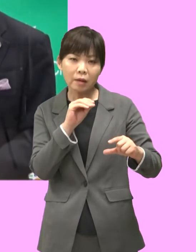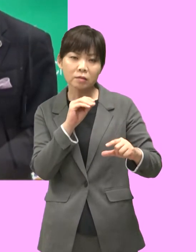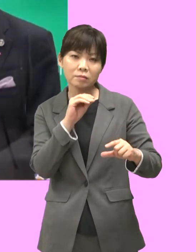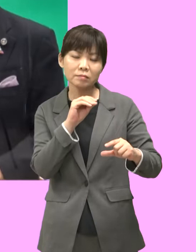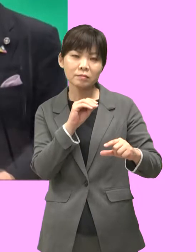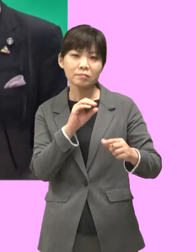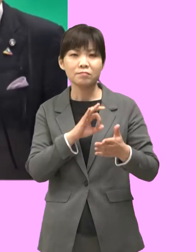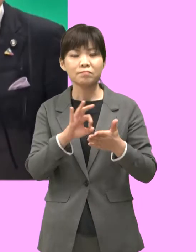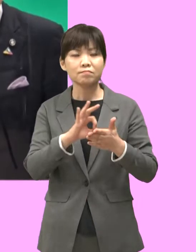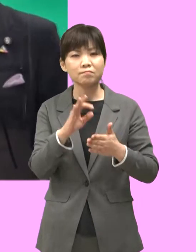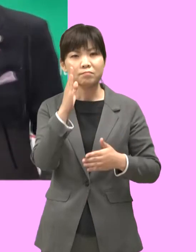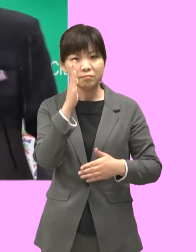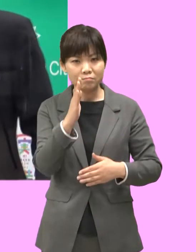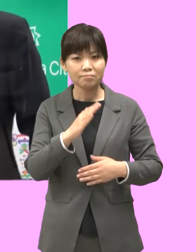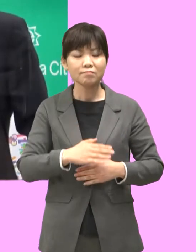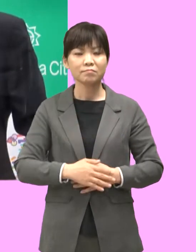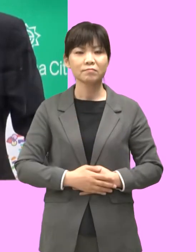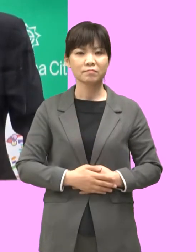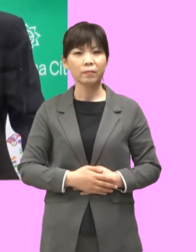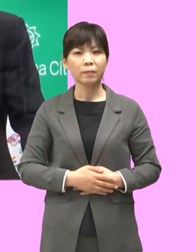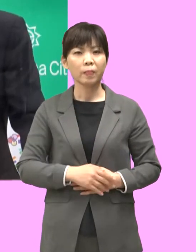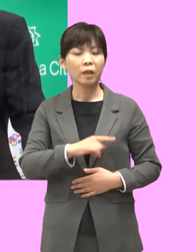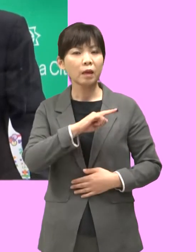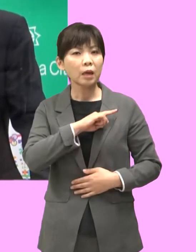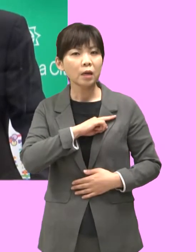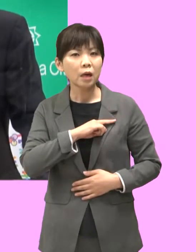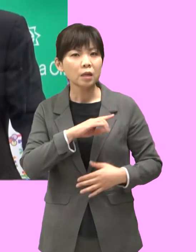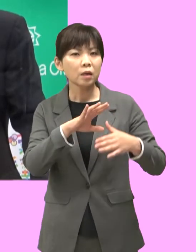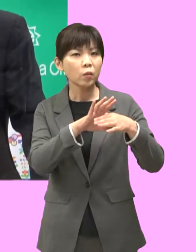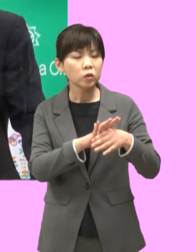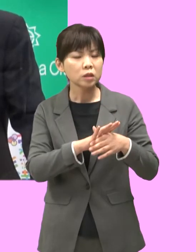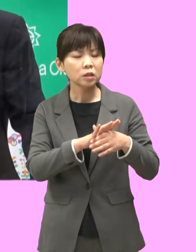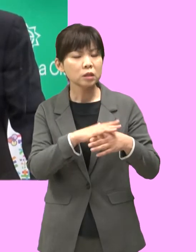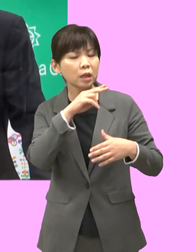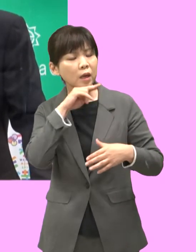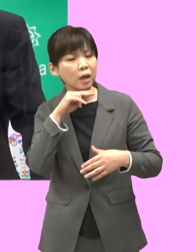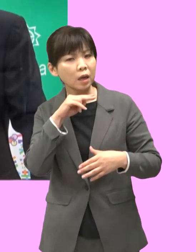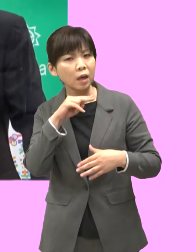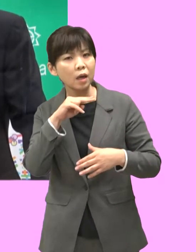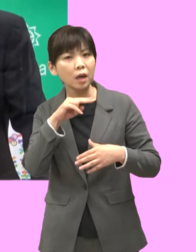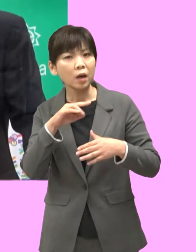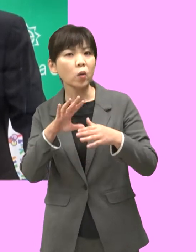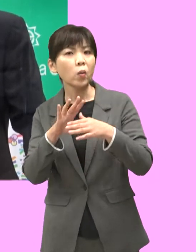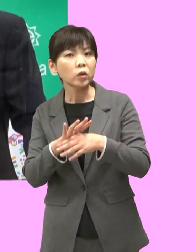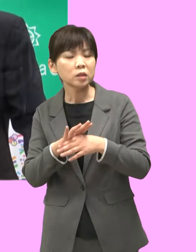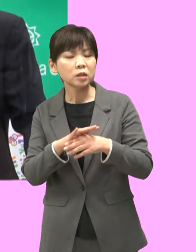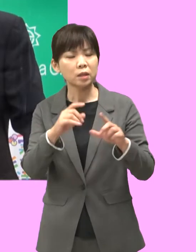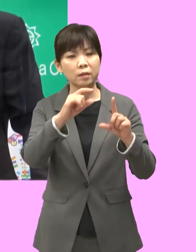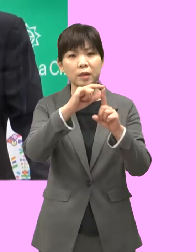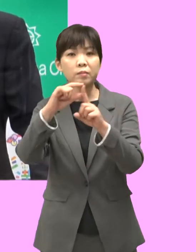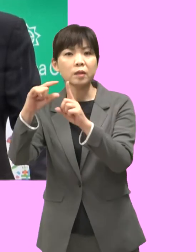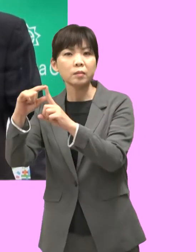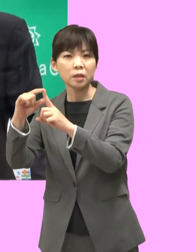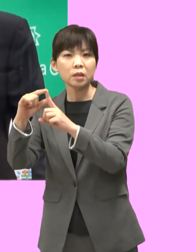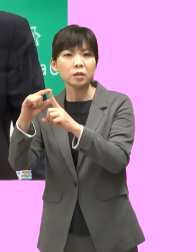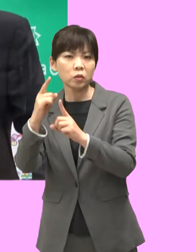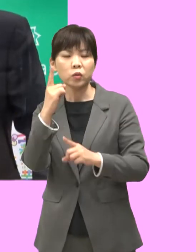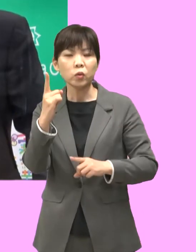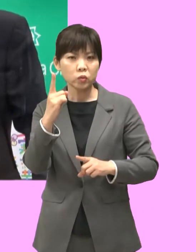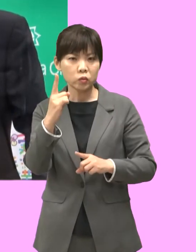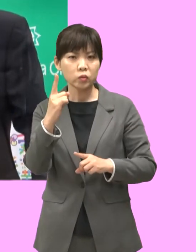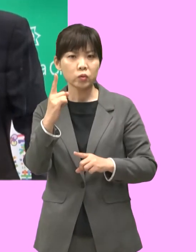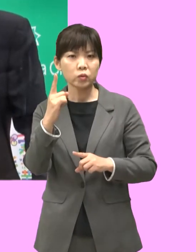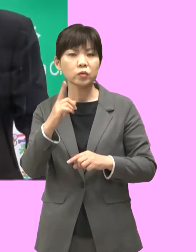ふうに思います。まあ、いわゆる、カタカナ文字というか英文字で言うと、いわゆる PPP と言われるものの一環なん